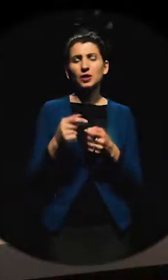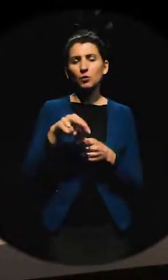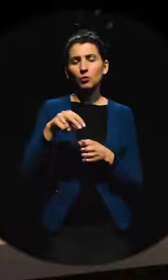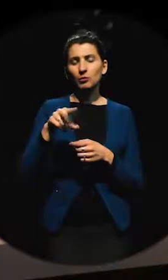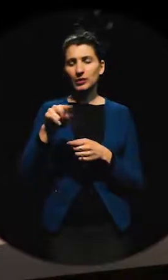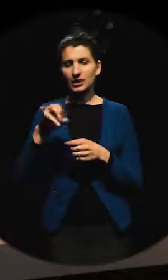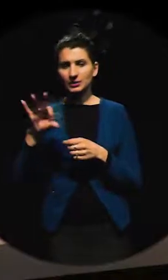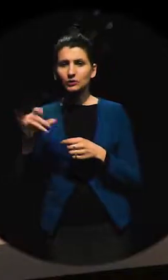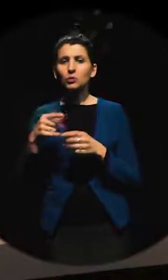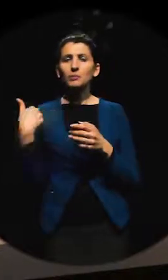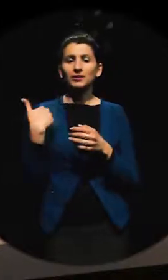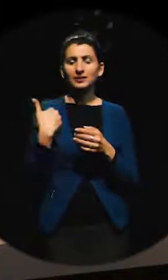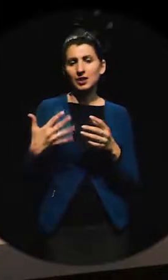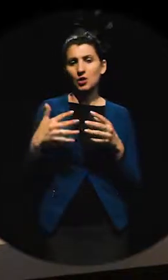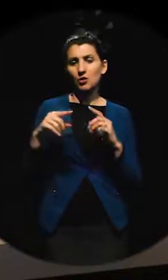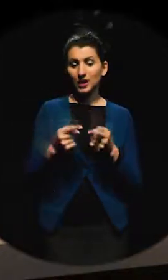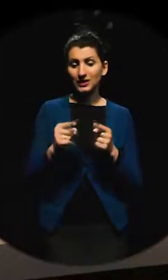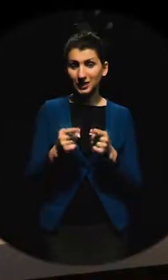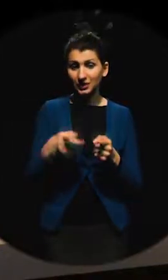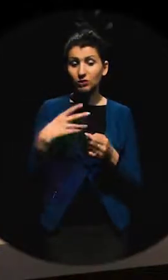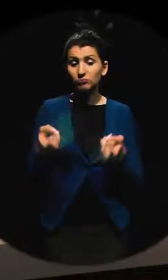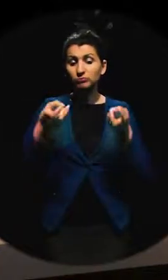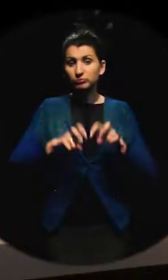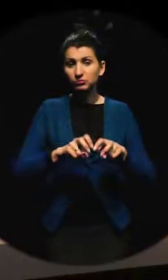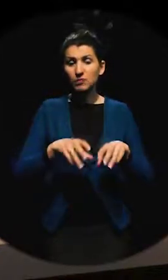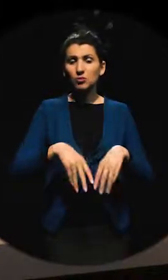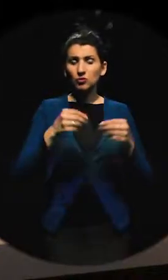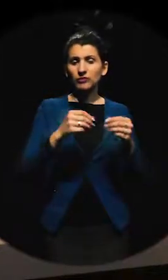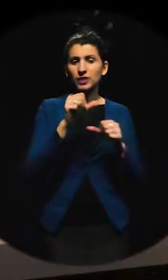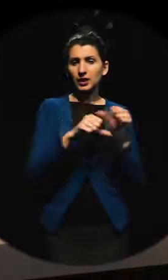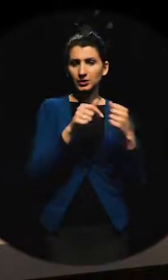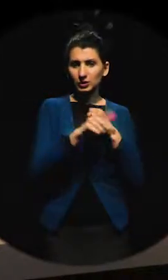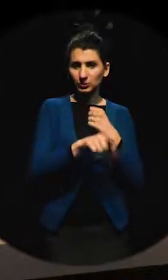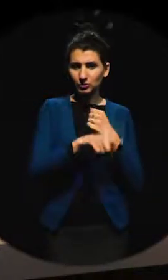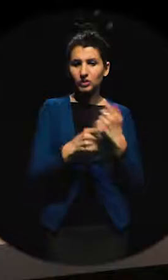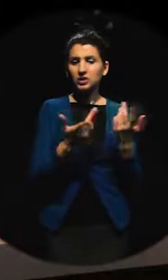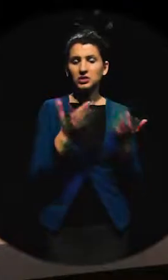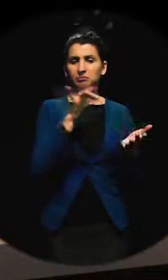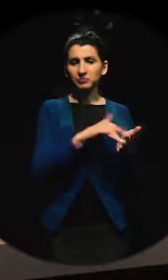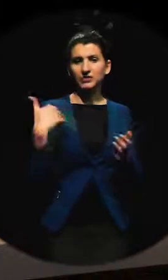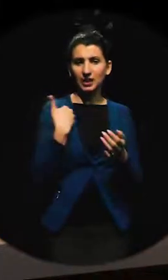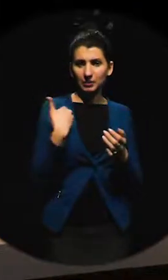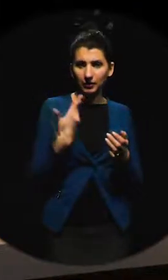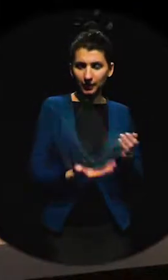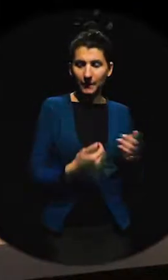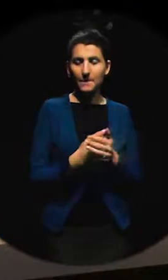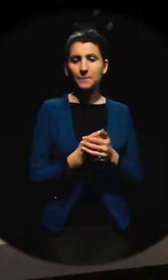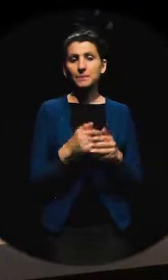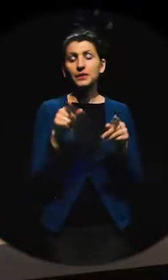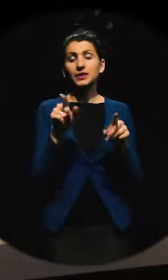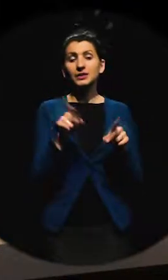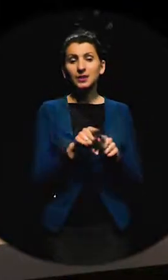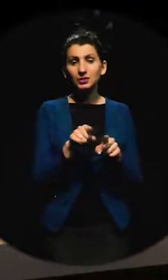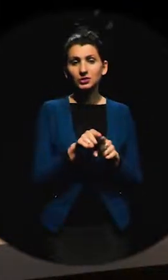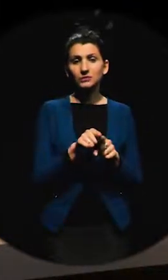organizacja, która zawiązała się na początku lat 70. w Wielkiej Brytanii i też